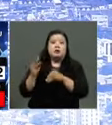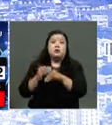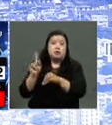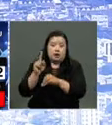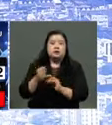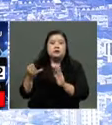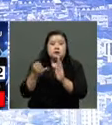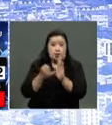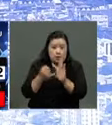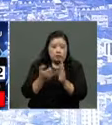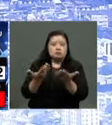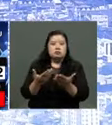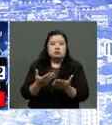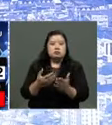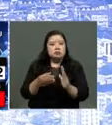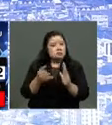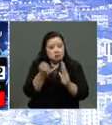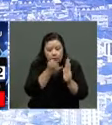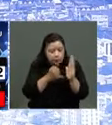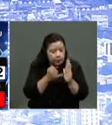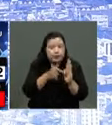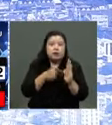นี้นะครับก็จะมีเรื่องหรือเรื่องของการเดินทางข้ามจังหวัดนะครับทางศปภ.นะครับหรือแล้วก็ทางกระทรวงดิจิตอลเพื่อสีละสังคมนะครับหรือแล้วก็แล้วไปทางศูนย์ปฏิบัติการเองนะครับก็อยากจะขอความร่วมมือครับอยากให้ร้านค้าหรือกิจกรรมนะครับที่อยู่ตามปั๊มน้ำมันนะครับเพราะเราอยากได้เดินทางและตามปั๊มน้ำนันตามปั๊มน้ำมันนะครับร้านกาแฟนะครับร้านอาหารหรือร้านสะดวกซื้ออยู่ในปั๊มน้ำมันนะครับถ้าท่านลงทะเบียนใช้ได้คิวอาร์โค้ดไทยชนะได้กรุณาช่วยลงทะเบียนให้เราหน่อยครับเราไปติดไว้ที่ร้านค้าของท่านจะเป็นจะเป็นประโยชน์ต่อประชาชนที่เวลาเดินทางนะครับด้วยรถส่วนตัวนะครับหรือจะเป็นรถโดยสารประจำทางก็ตามนะครับในจุดจอดรถต่างๆนะครับเขาจะได้ไปสแกนครับคิวอาร์โค้ดนี้เขาจะได้เก็บเก็บอ่ะเก็บในเรื่องของประวัติการเดินทางเขาครับเพื่อเกิดกรณี